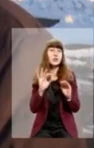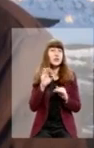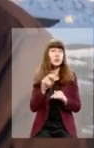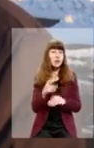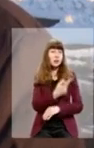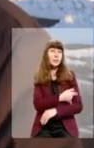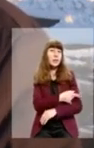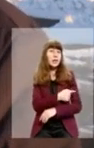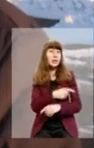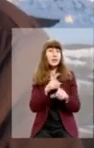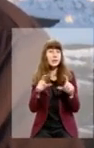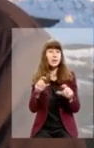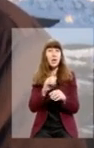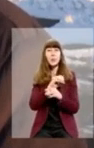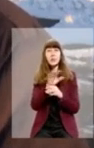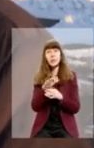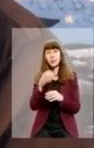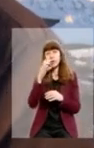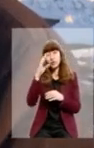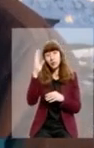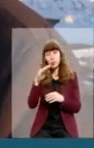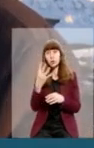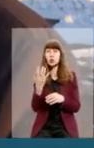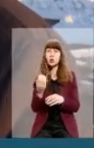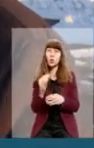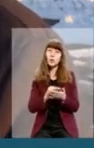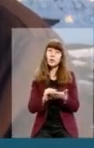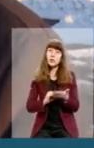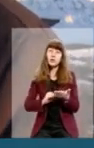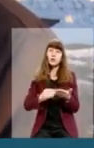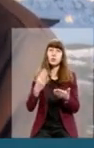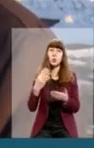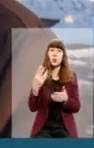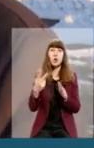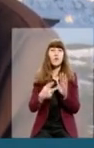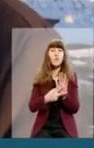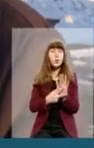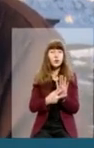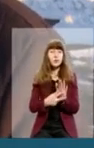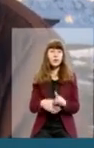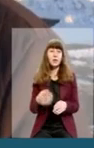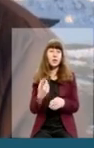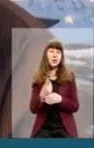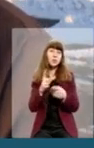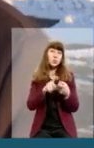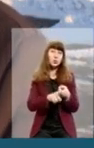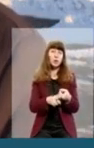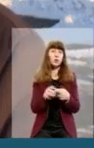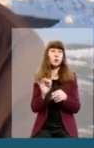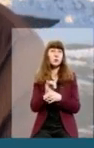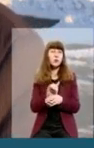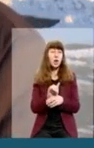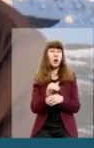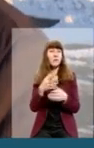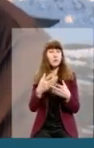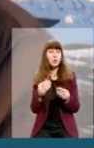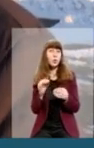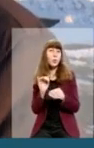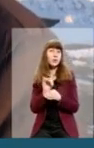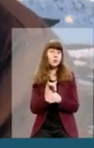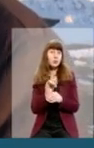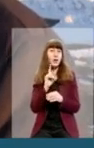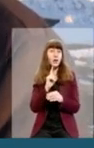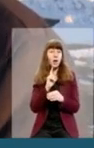обеспечены пищевой водой было еще подано 48 заявок к их участкам водораспределительные сети подведены весной подключим